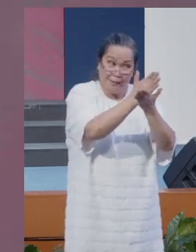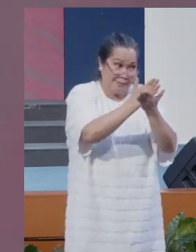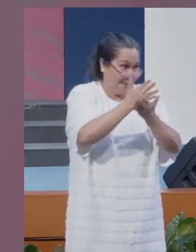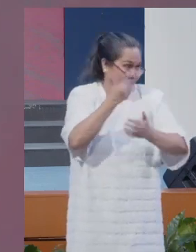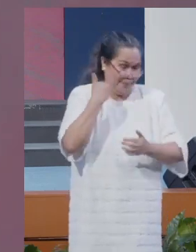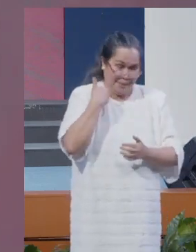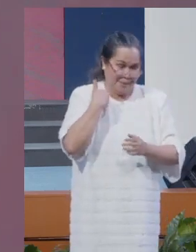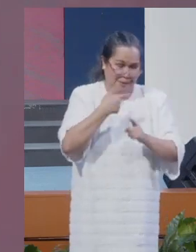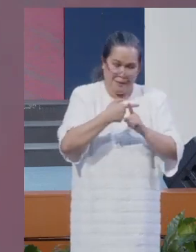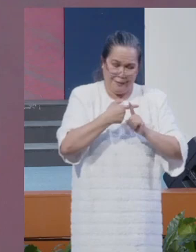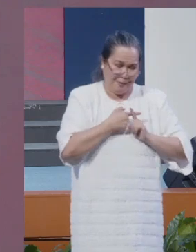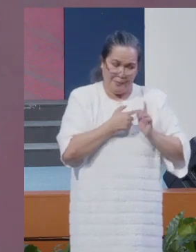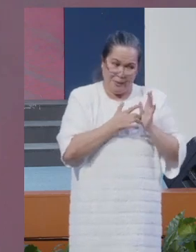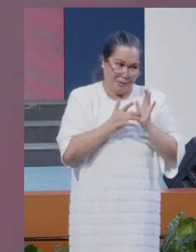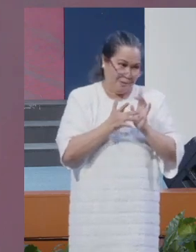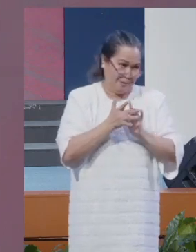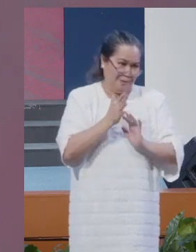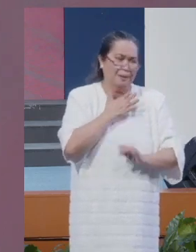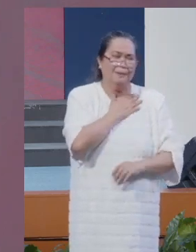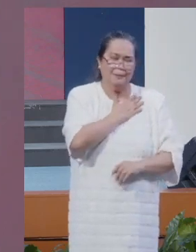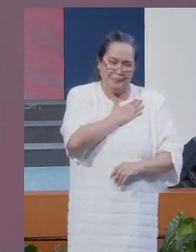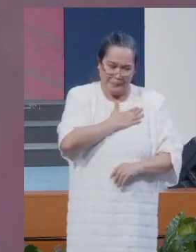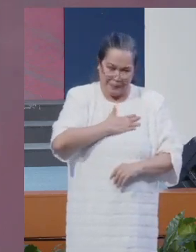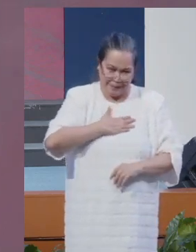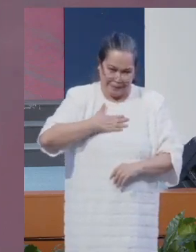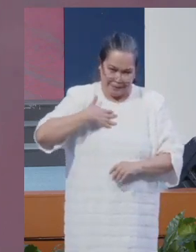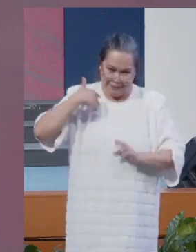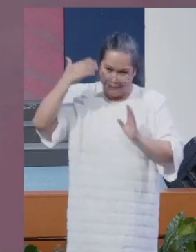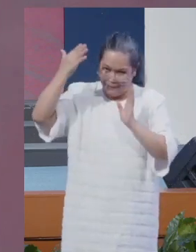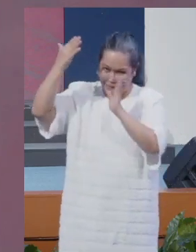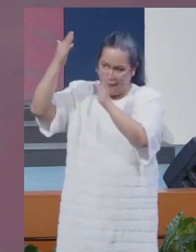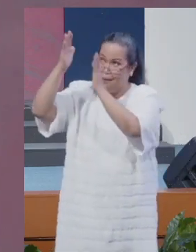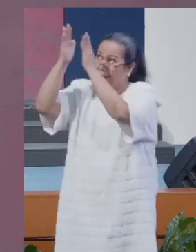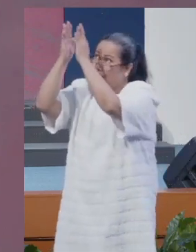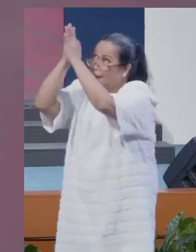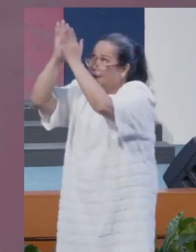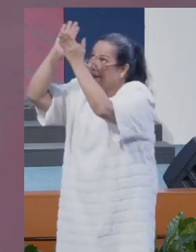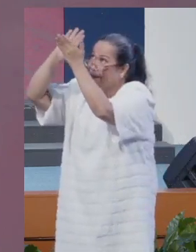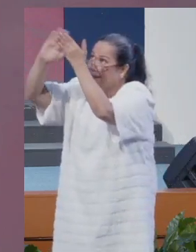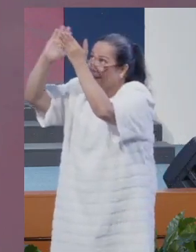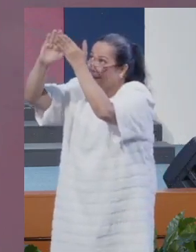tumatanggap kay Jesus, lumapit na kayo sa Kanya. Humingi ng tawad sa Kanya